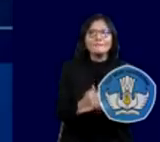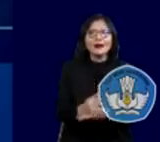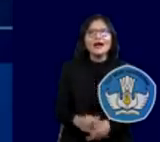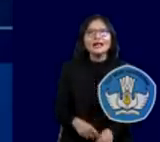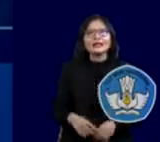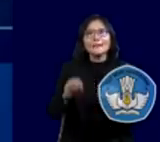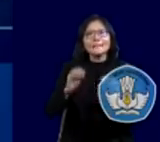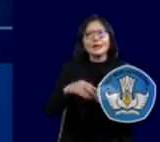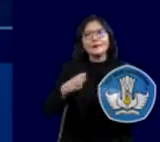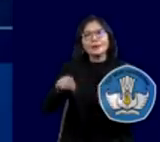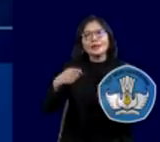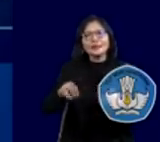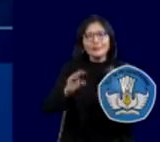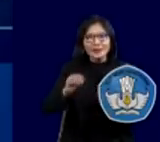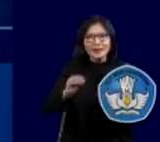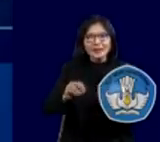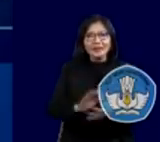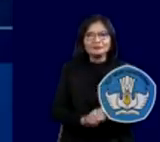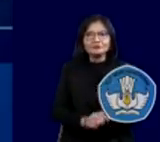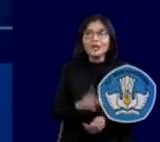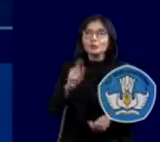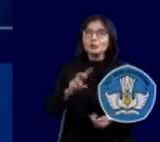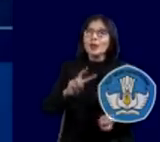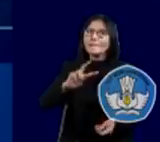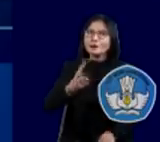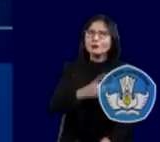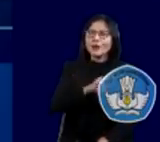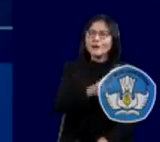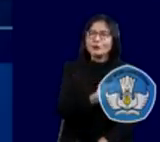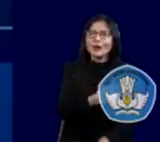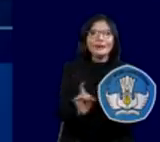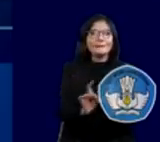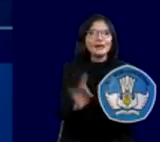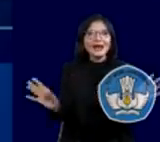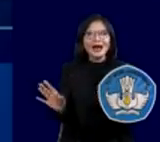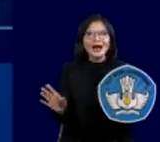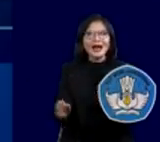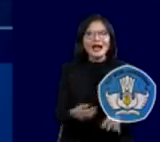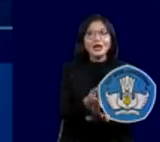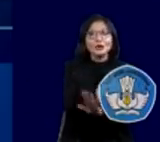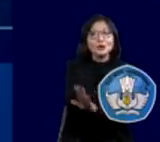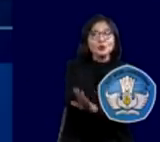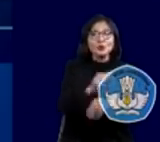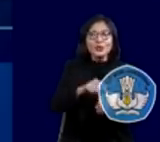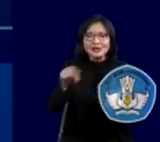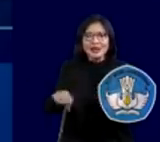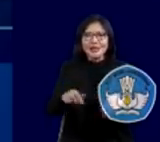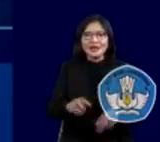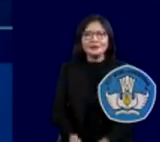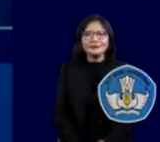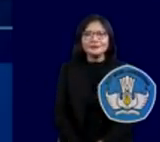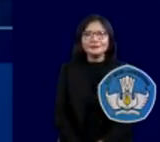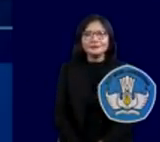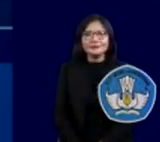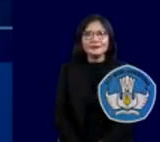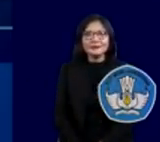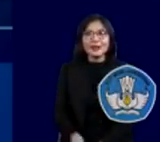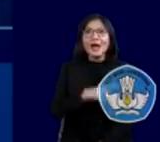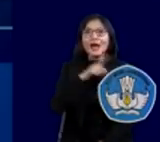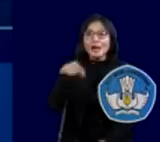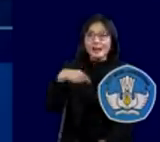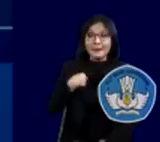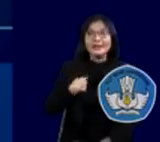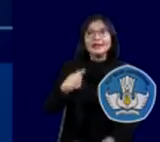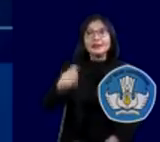adalah perubahan-perubahan yang transformatif dari proses seleksi sebelumnya dan yang sekarang. Makanya kami di